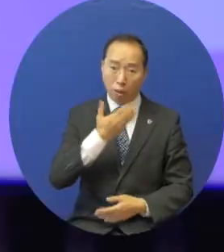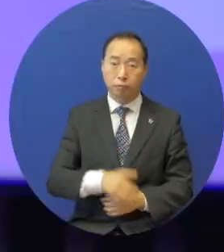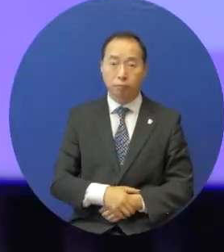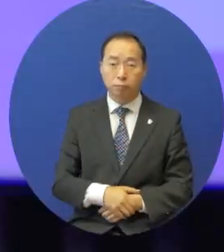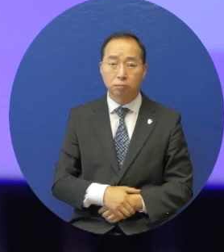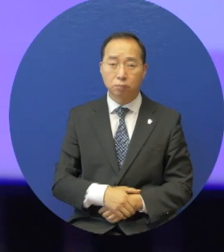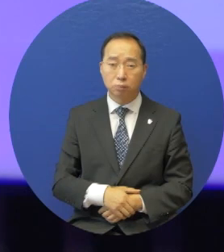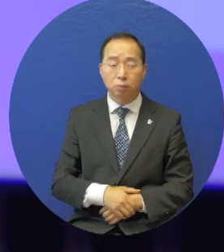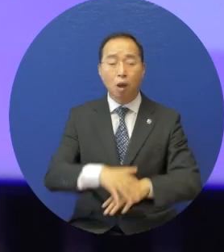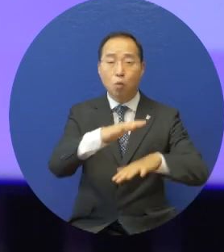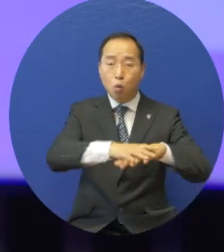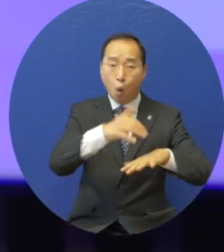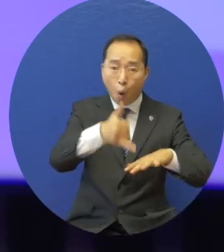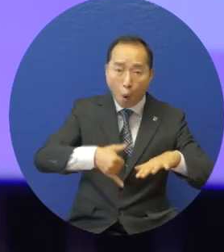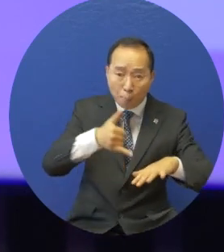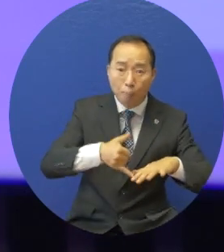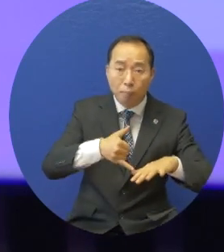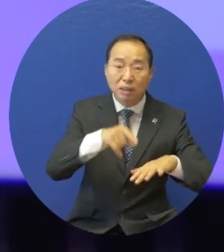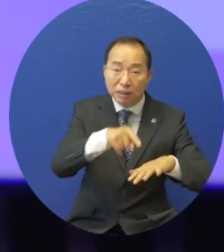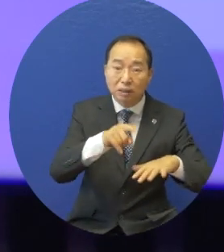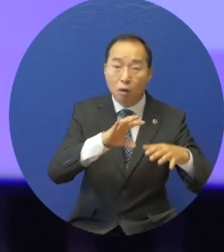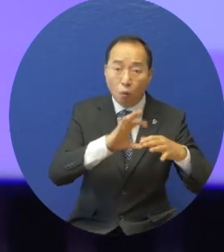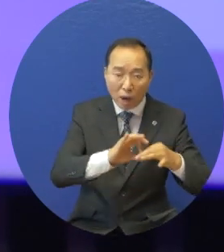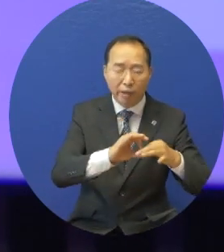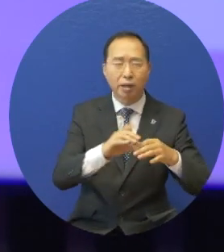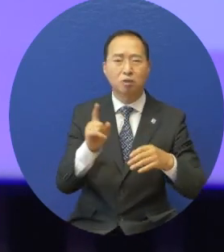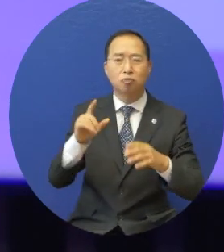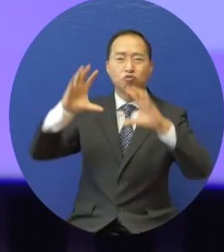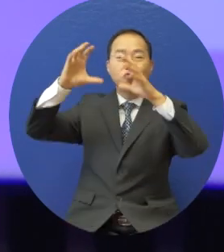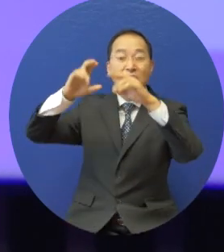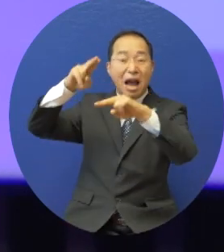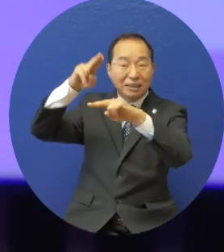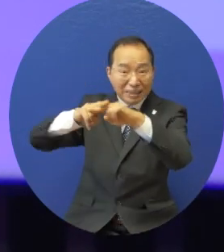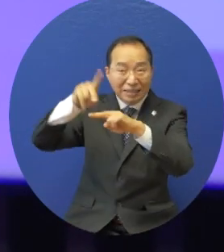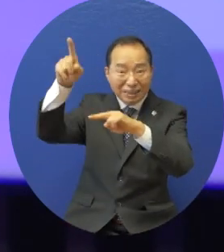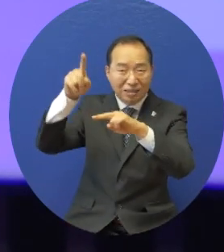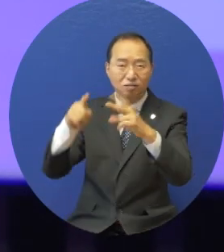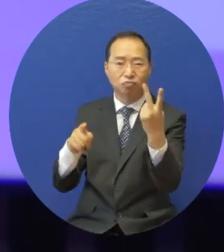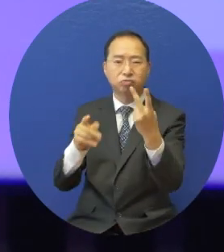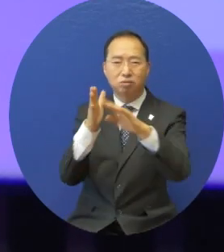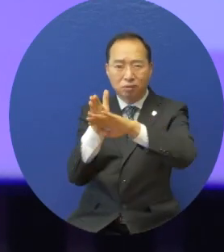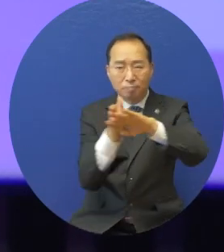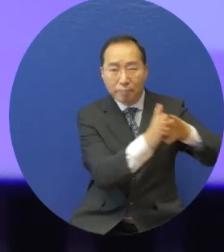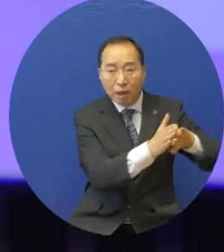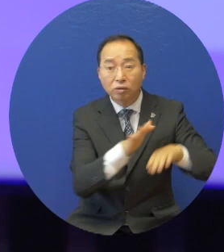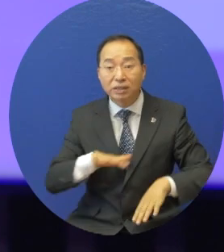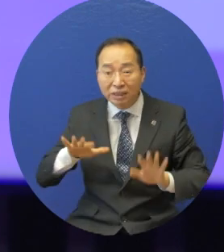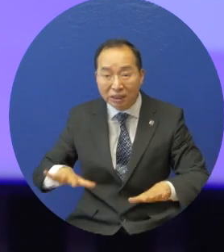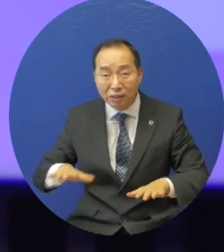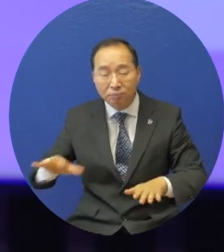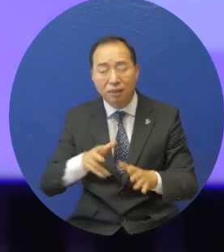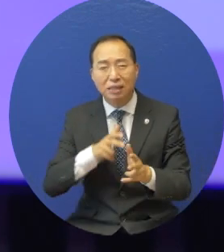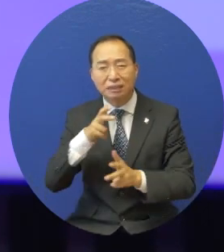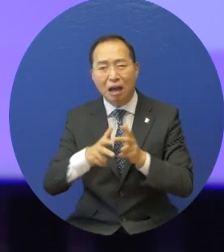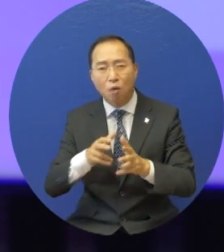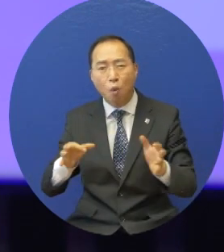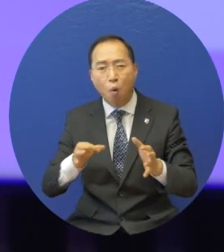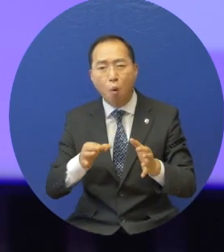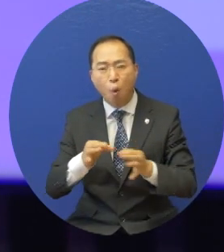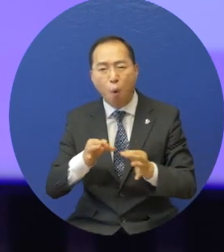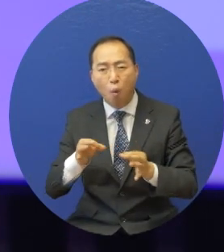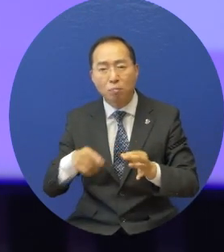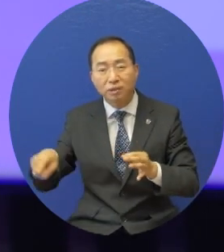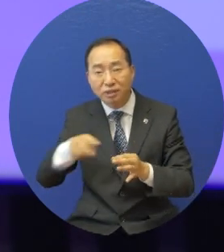있고 그러나 농업이라든지 혹은 어떤 공직상 생활 이런 것들을 떠나서 지금 여러분들이 만났던